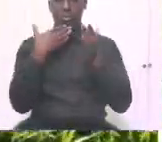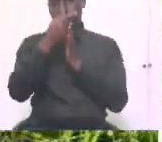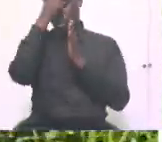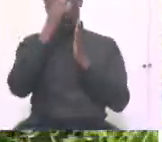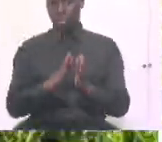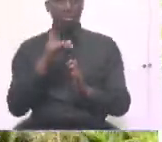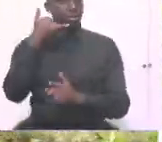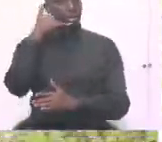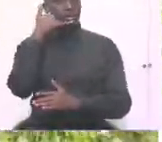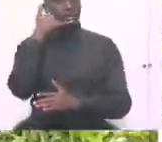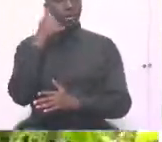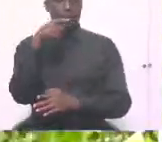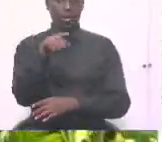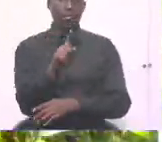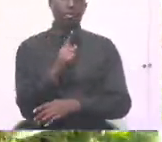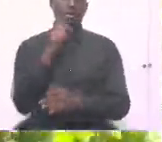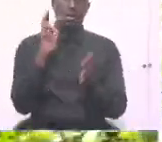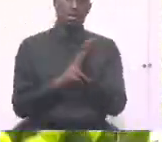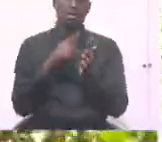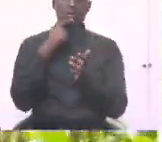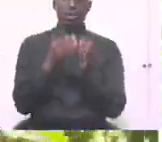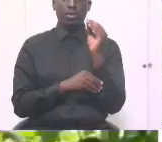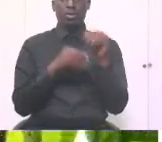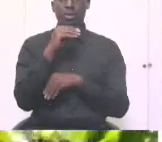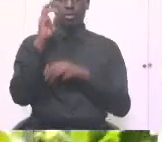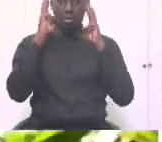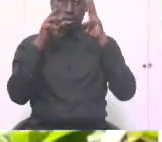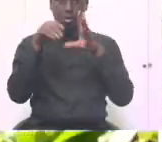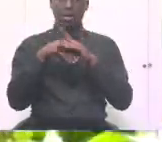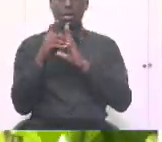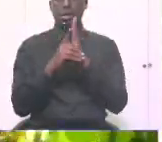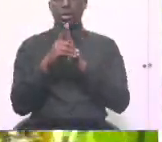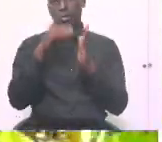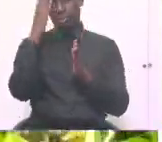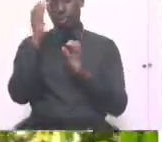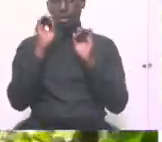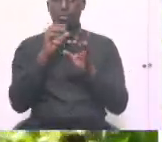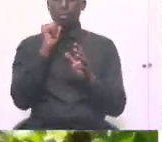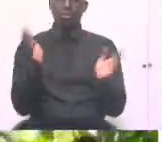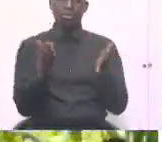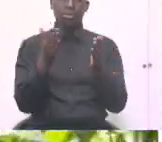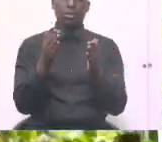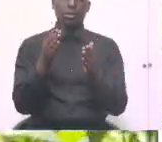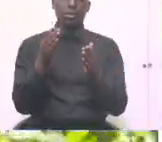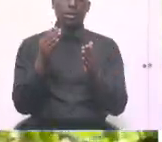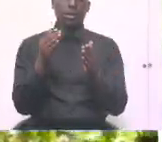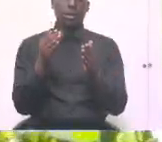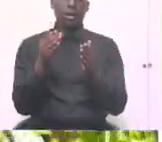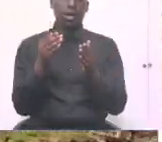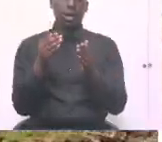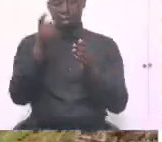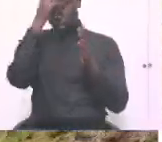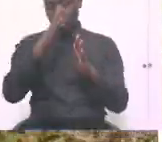ku murongo wa telefone, nawe yemeza ko izi nkende zihangayikishije aka karere, kuko ngo nubwo bashishikariza abaturage guhinga uturima